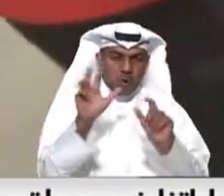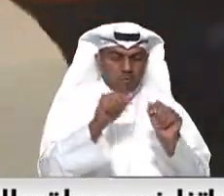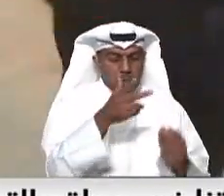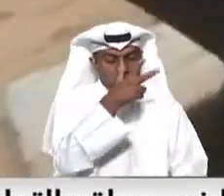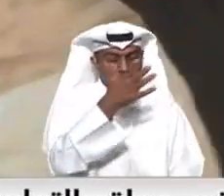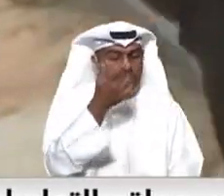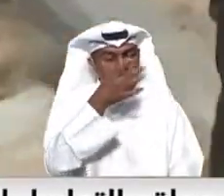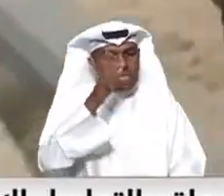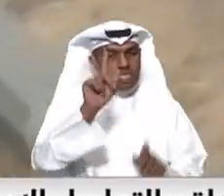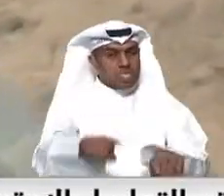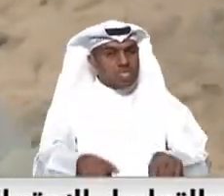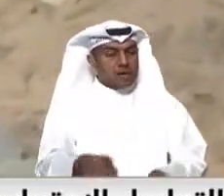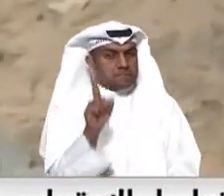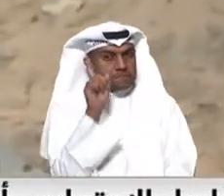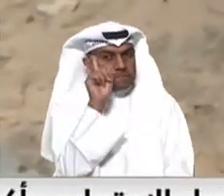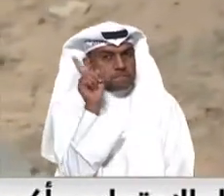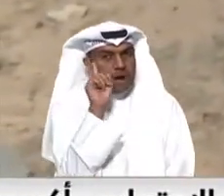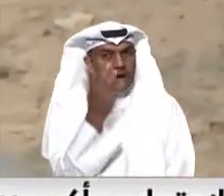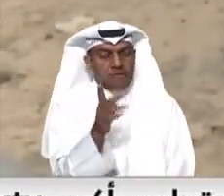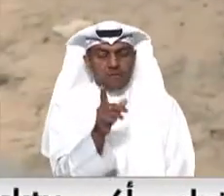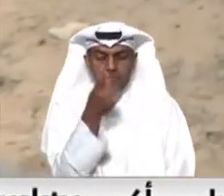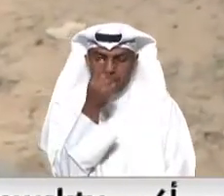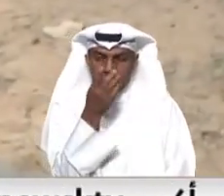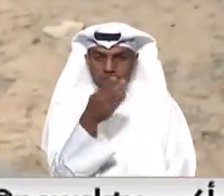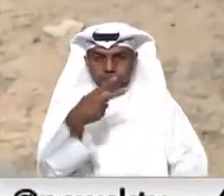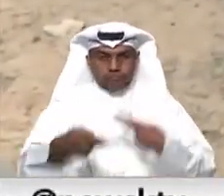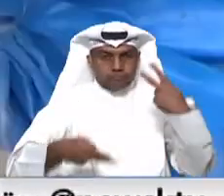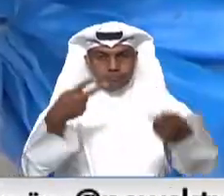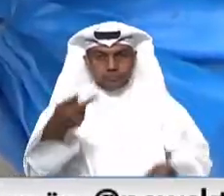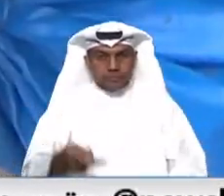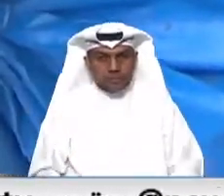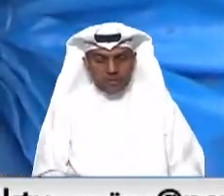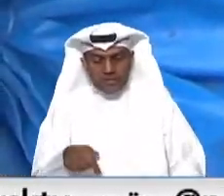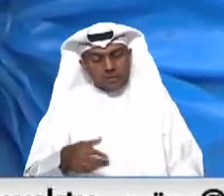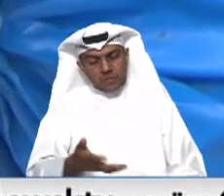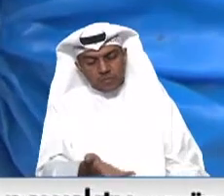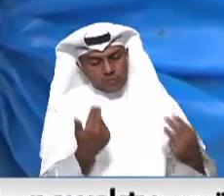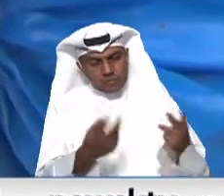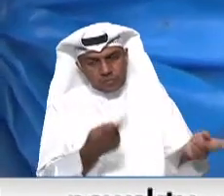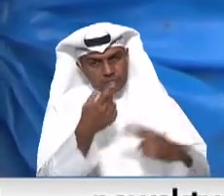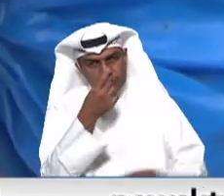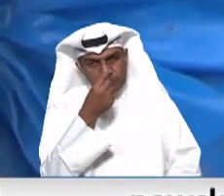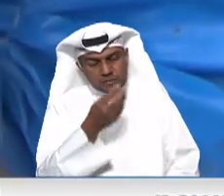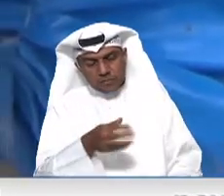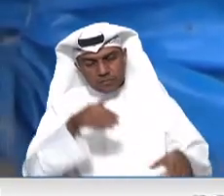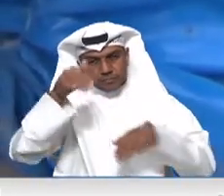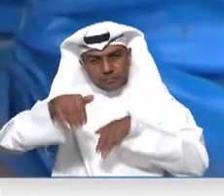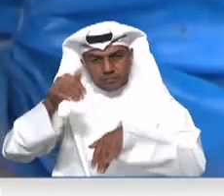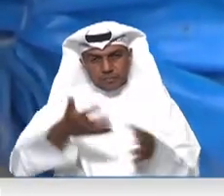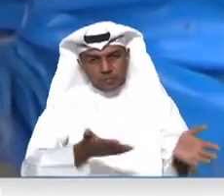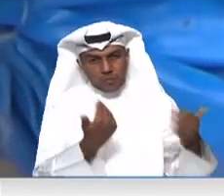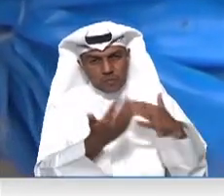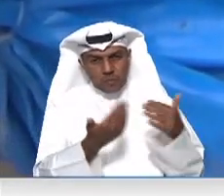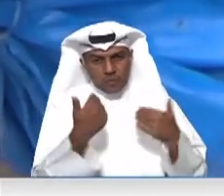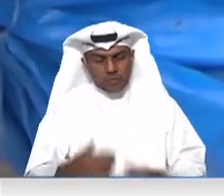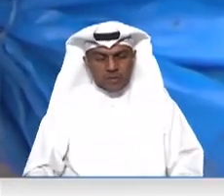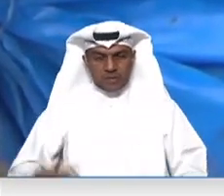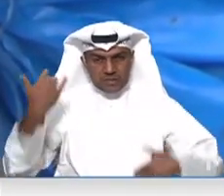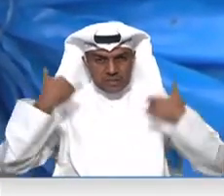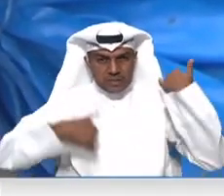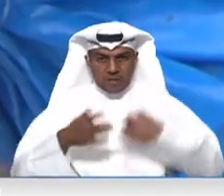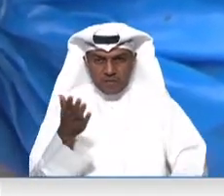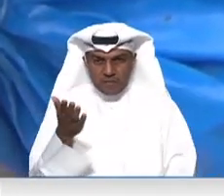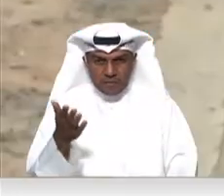طويلة دون أن يتمكن أحد من الوصول لهم، كما وأكملت فرق الإسعاف نقل الجرحى من